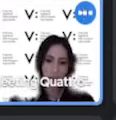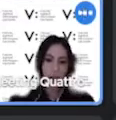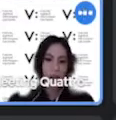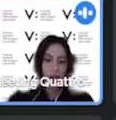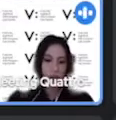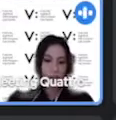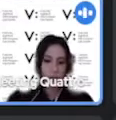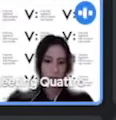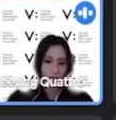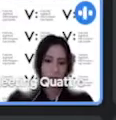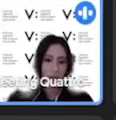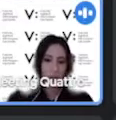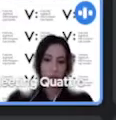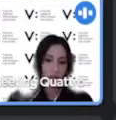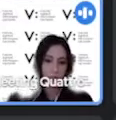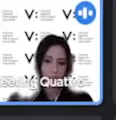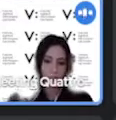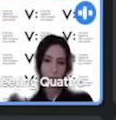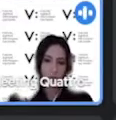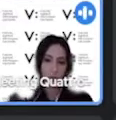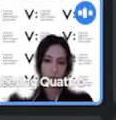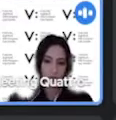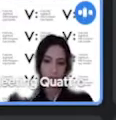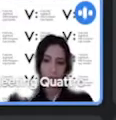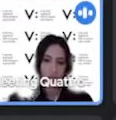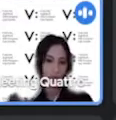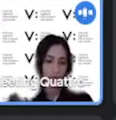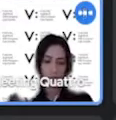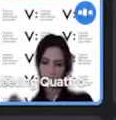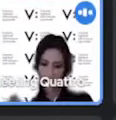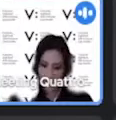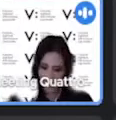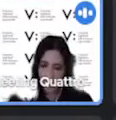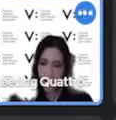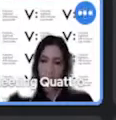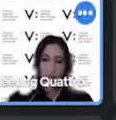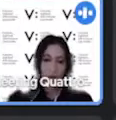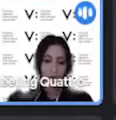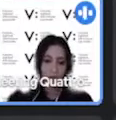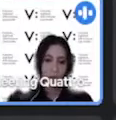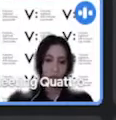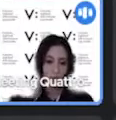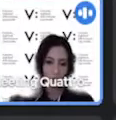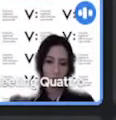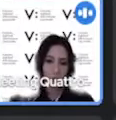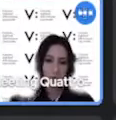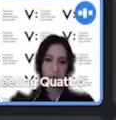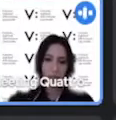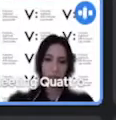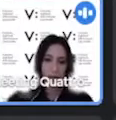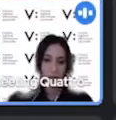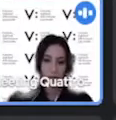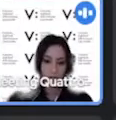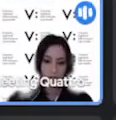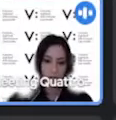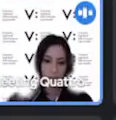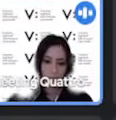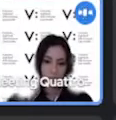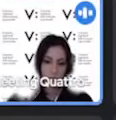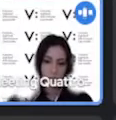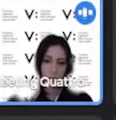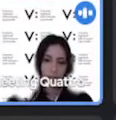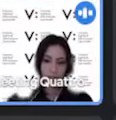illustrati, con l'offerta formativa e tutte le informazioni utili per la scelta del corso di laurea. Inoltre ricordo agli studenti che hanno prenotato